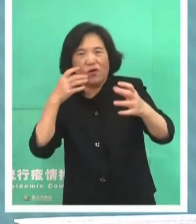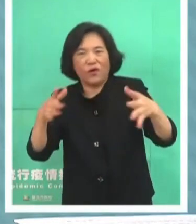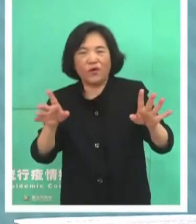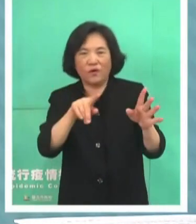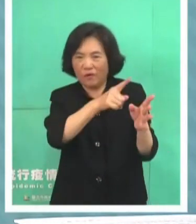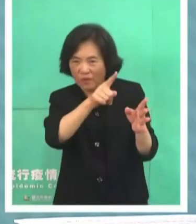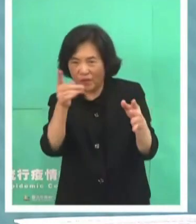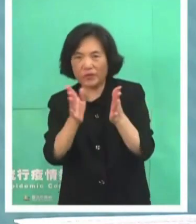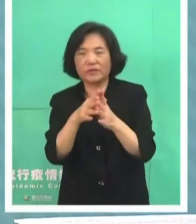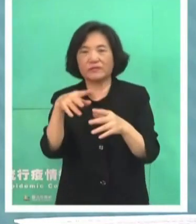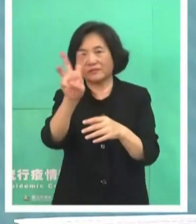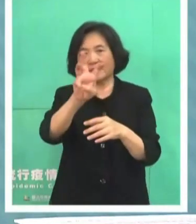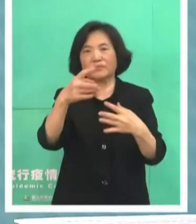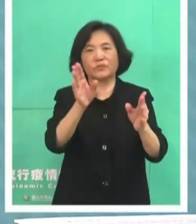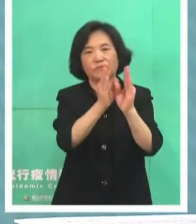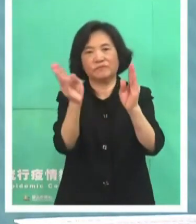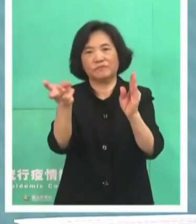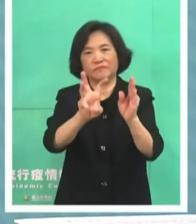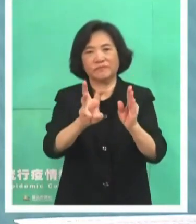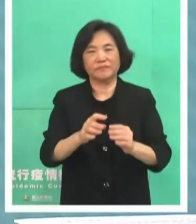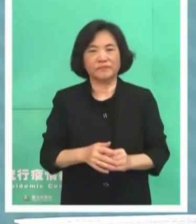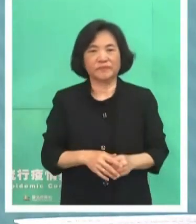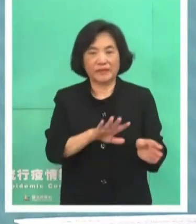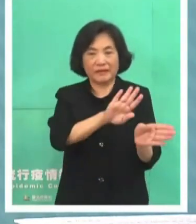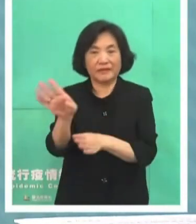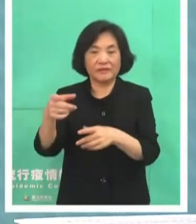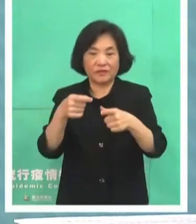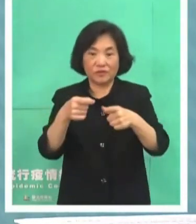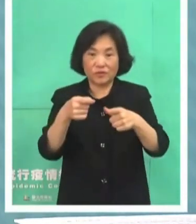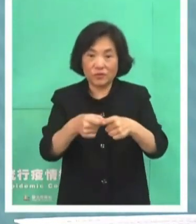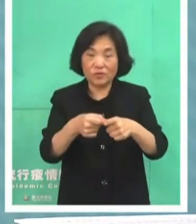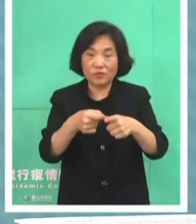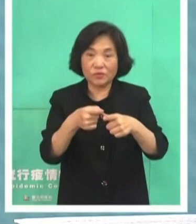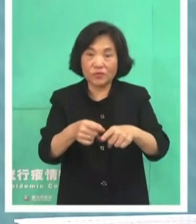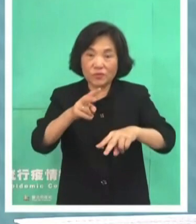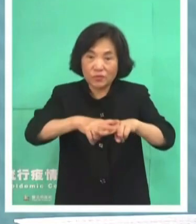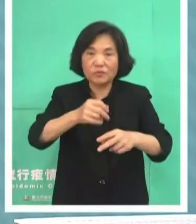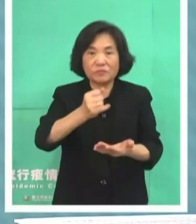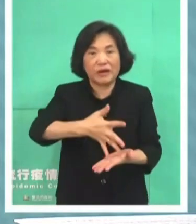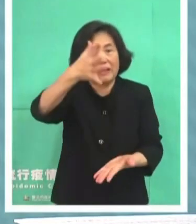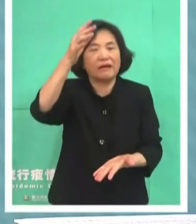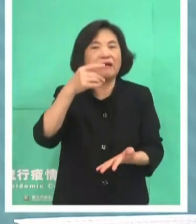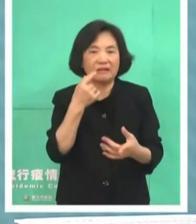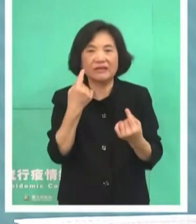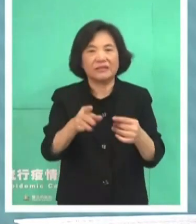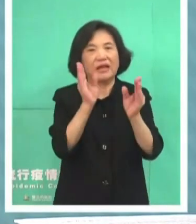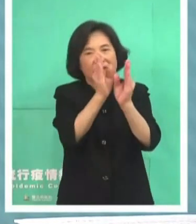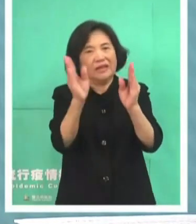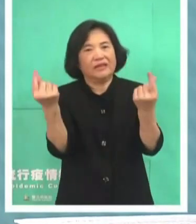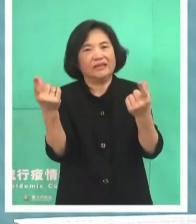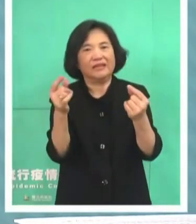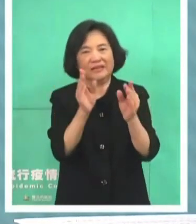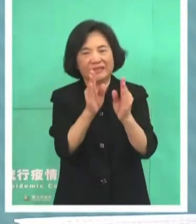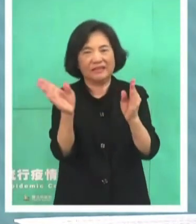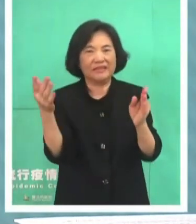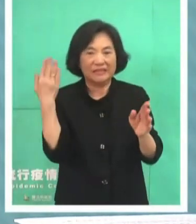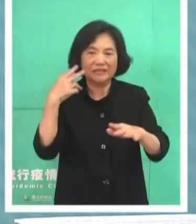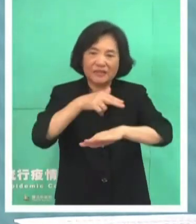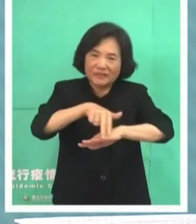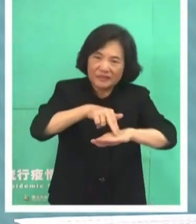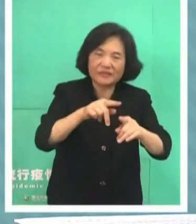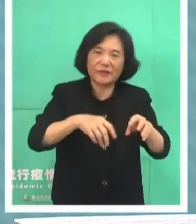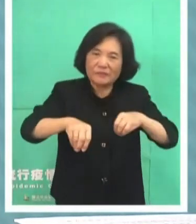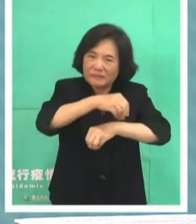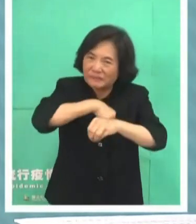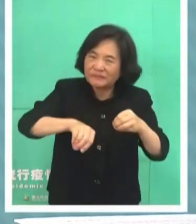知道哈。我说我们现在那个哦公宅也要编一本公宅丛书，你知道哈，把我们从这个设计到